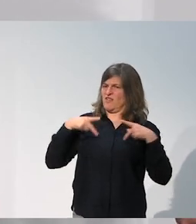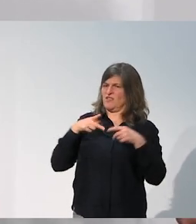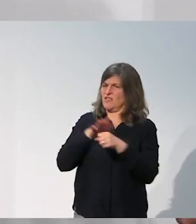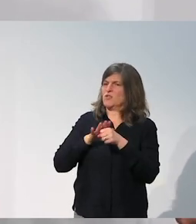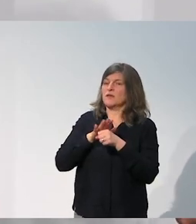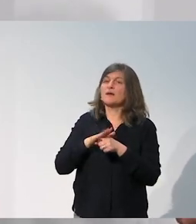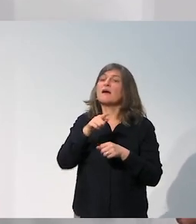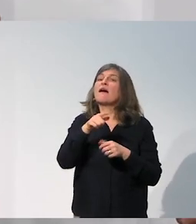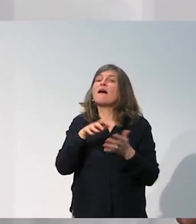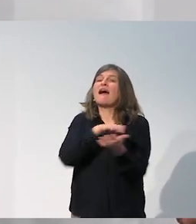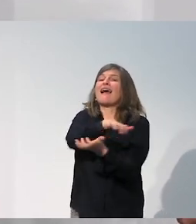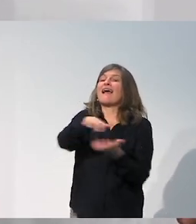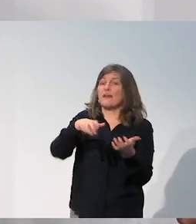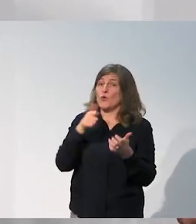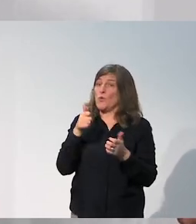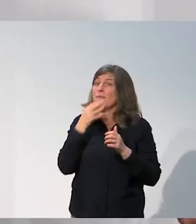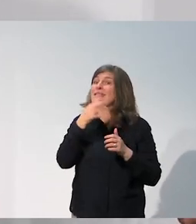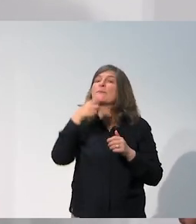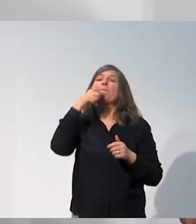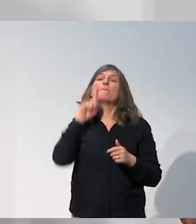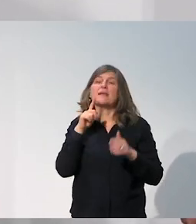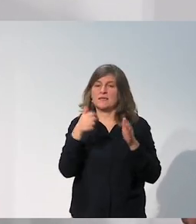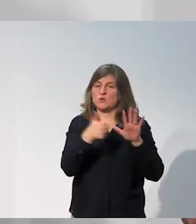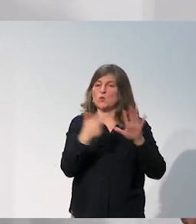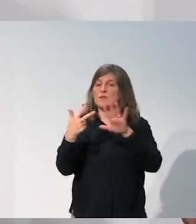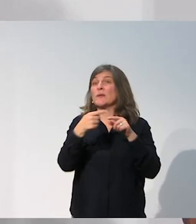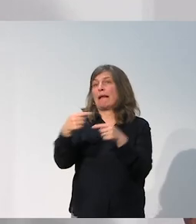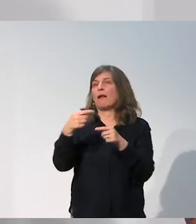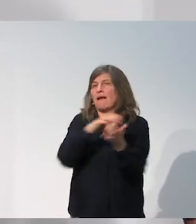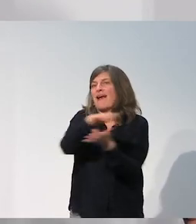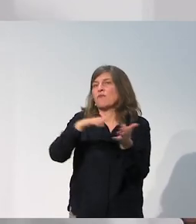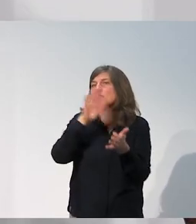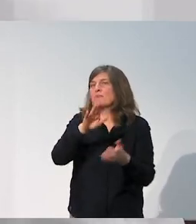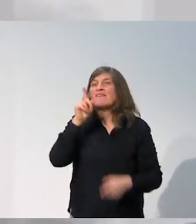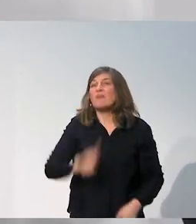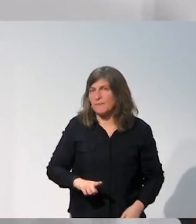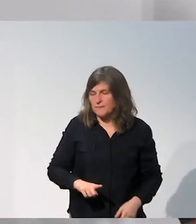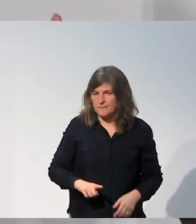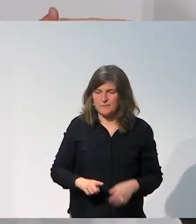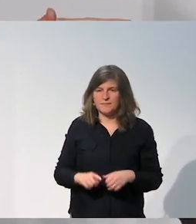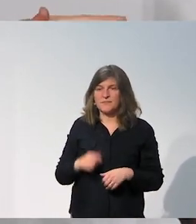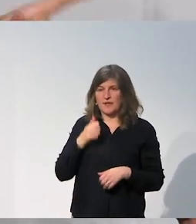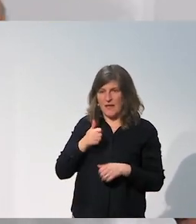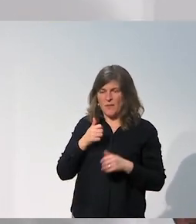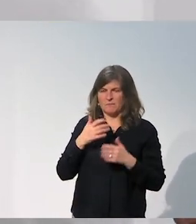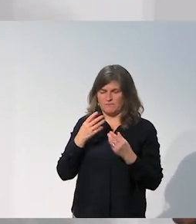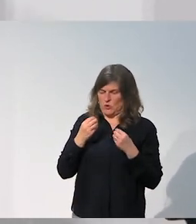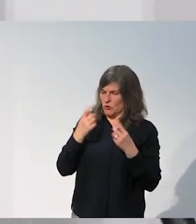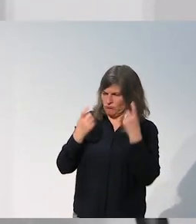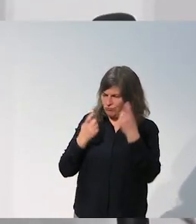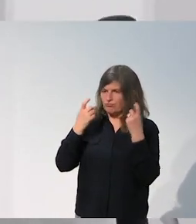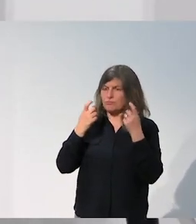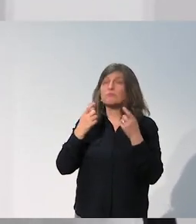68, ce qu'il appelle la révolution des femmes, hein, remet cette affaire-là en question. Hein. D'autant plus qu'il a quand même affaire régulièrement à